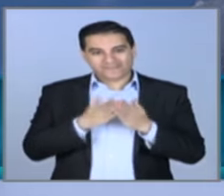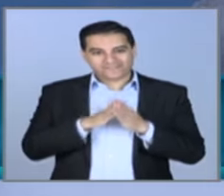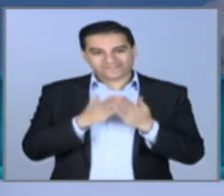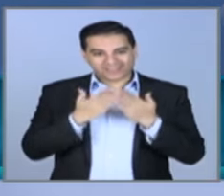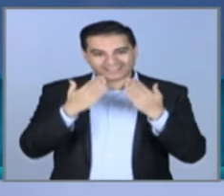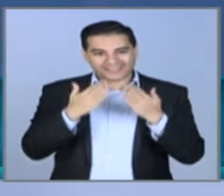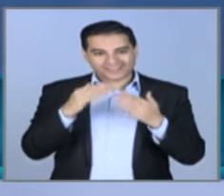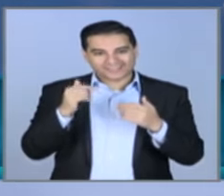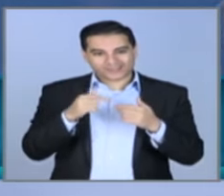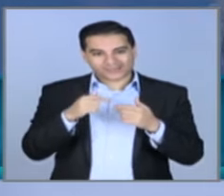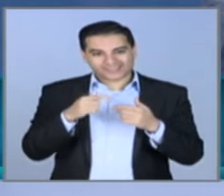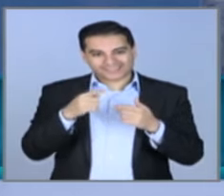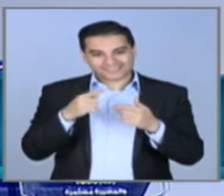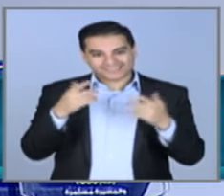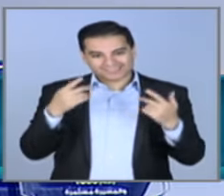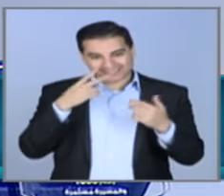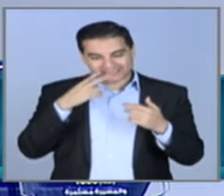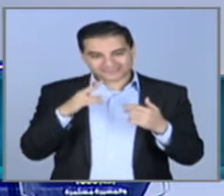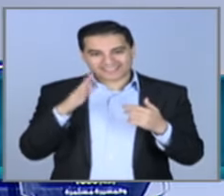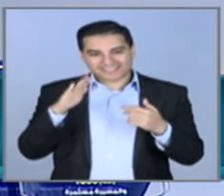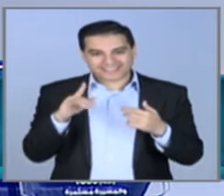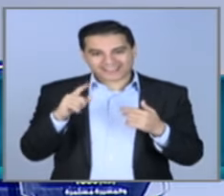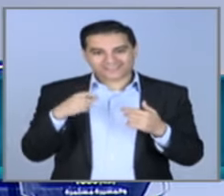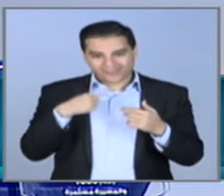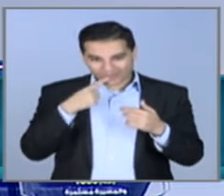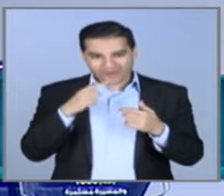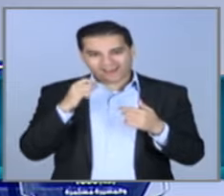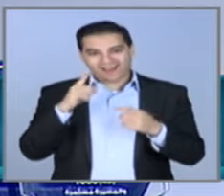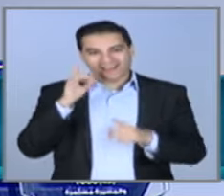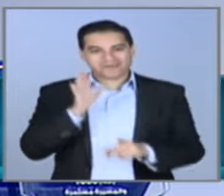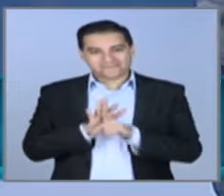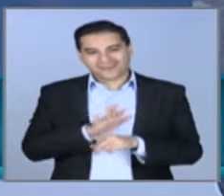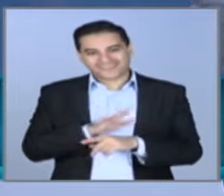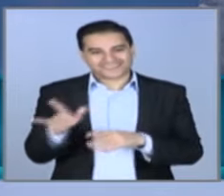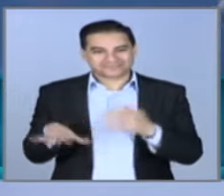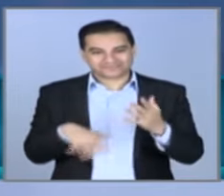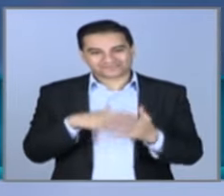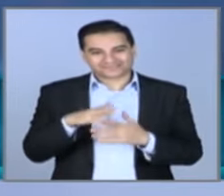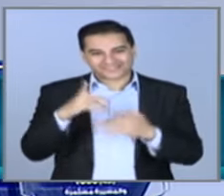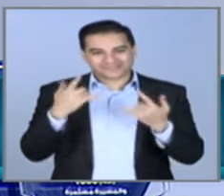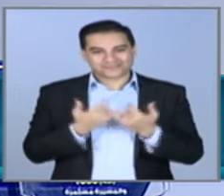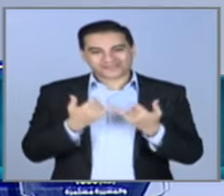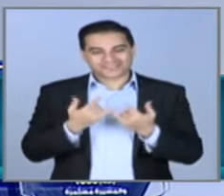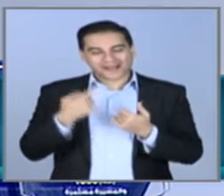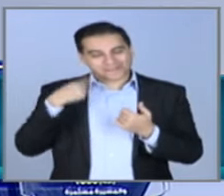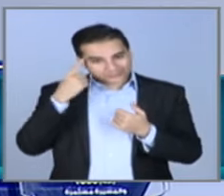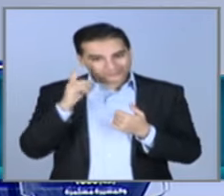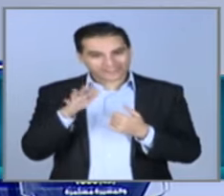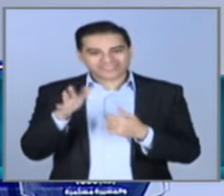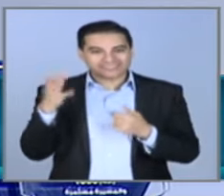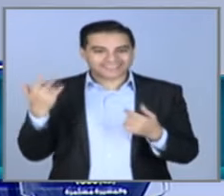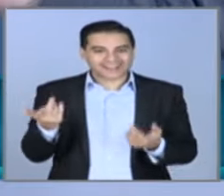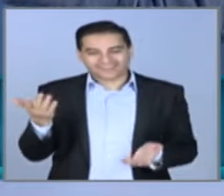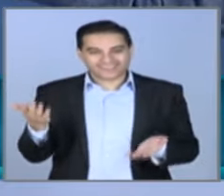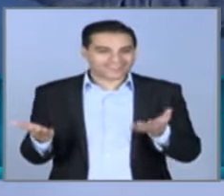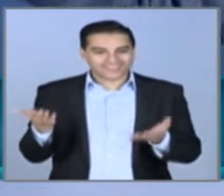عند الكل دلوقتي يعني. سيف اقدر اقول لك حاجه؟ كان الله في عون. انا مش عارف انت هتشيل منين ولا